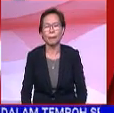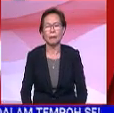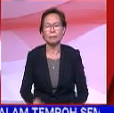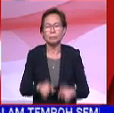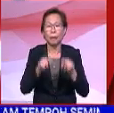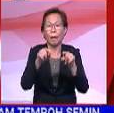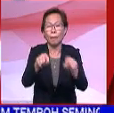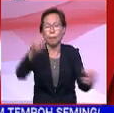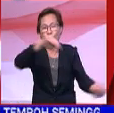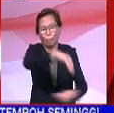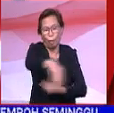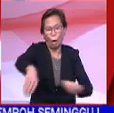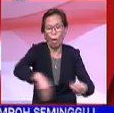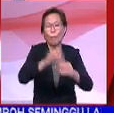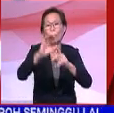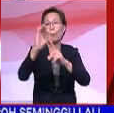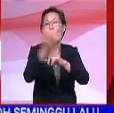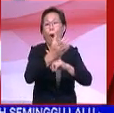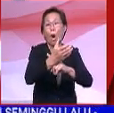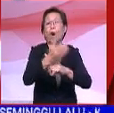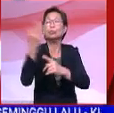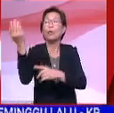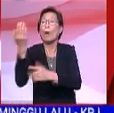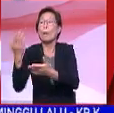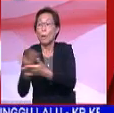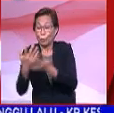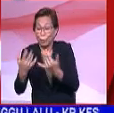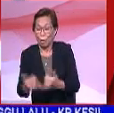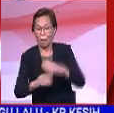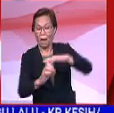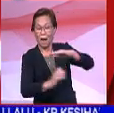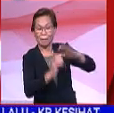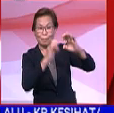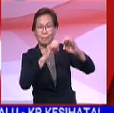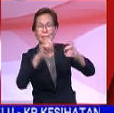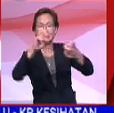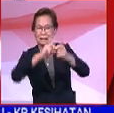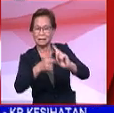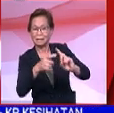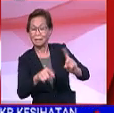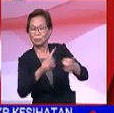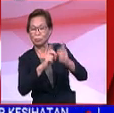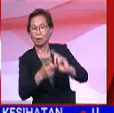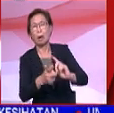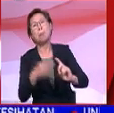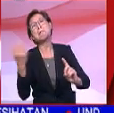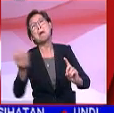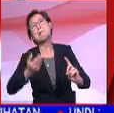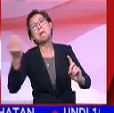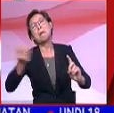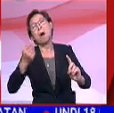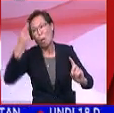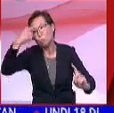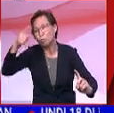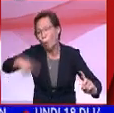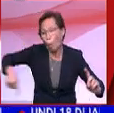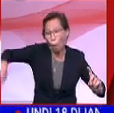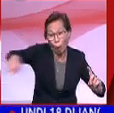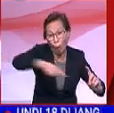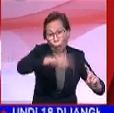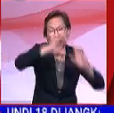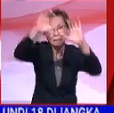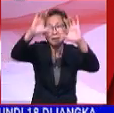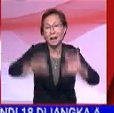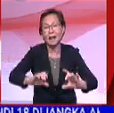Seiring dengan peralihan budaya kepada norma baharu kini, elemen pendigitalan bukan lagi asing pada setiap individu, malah